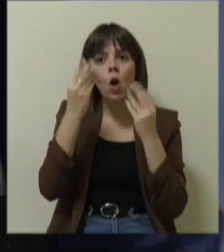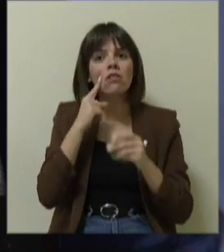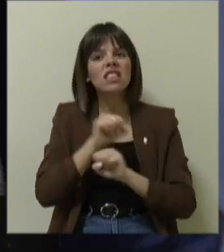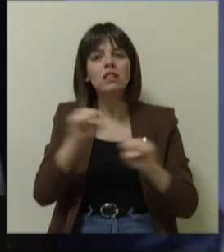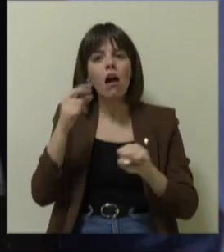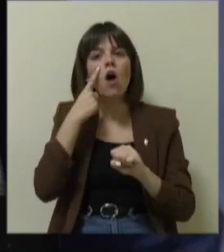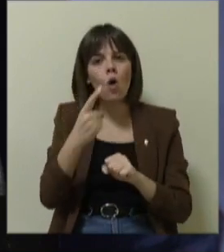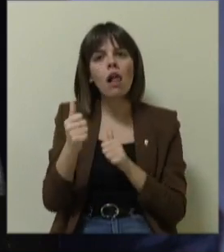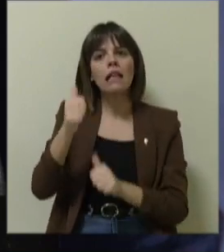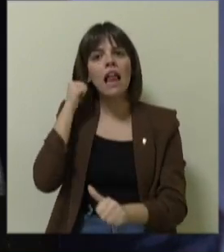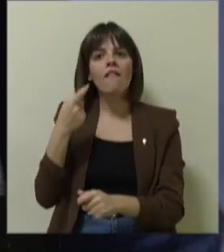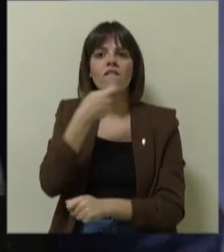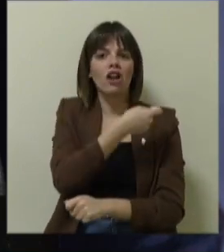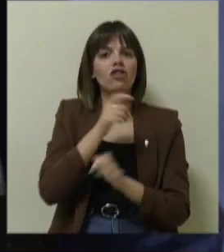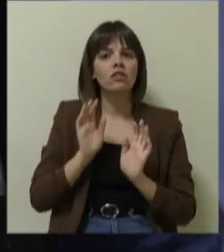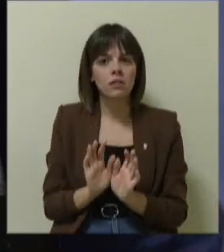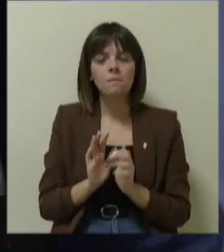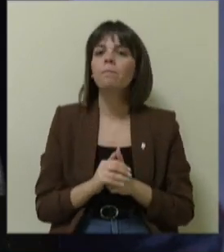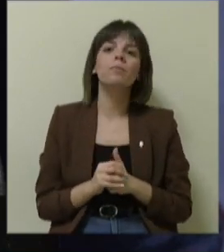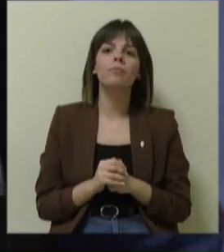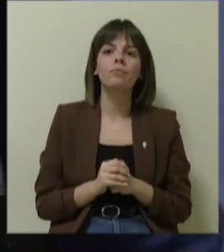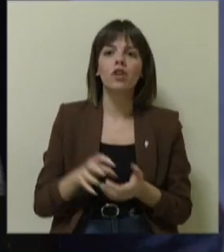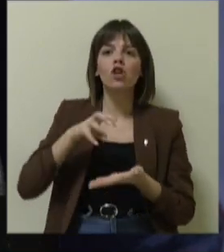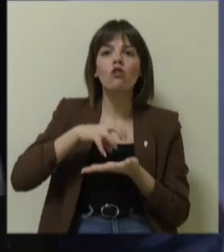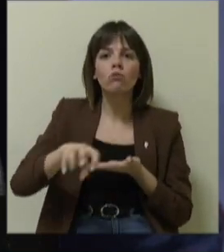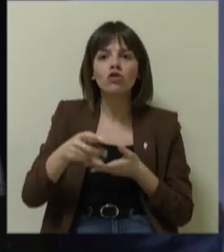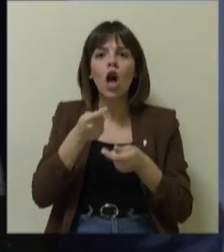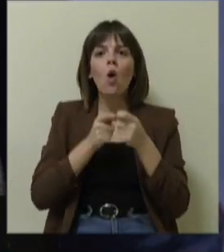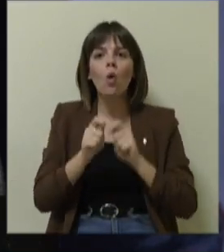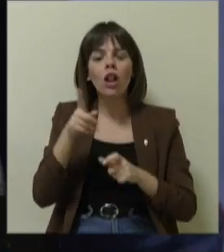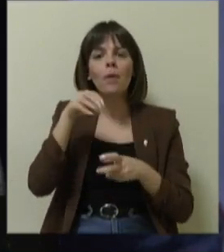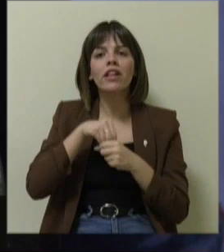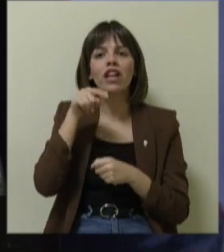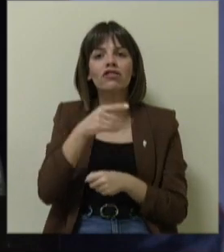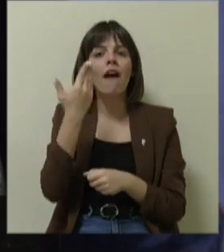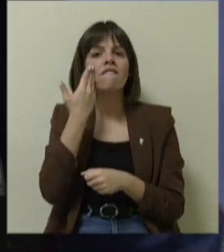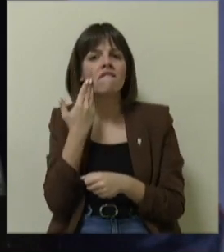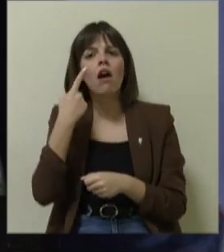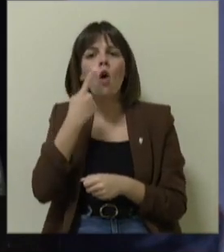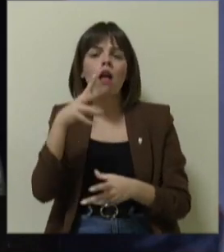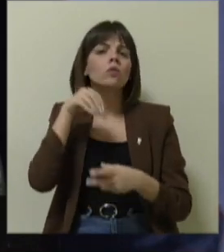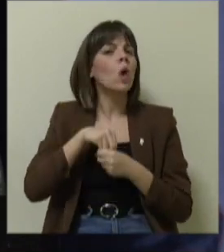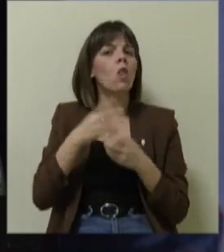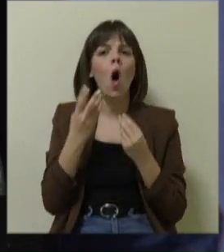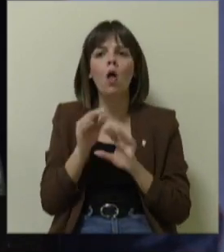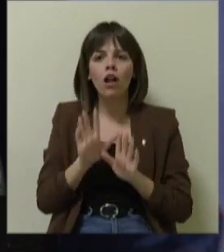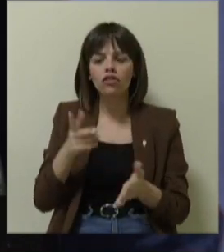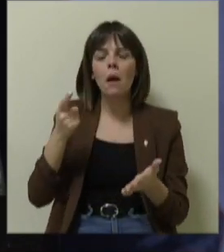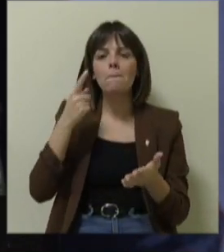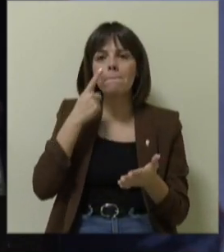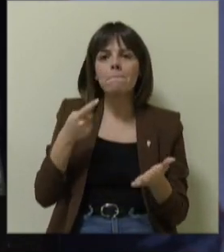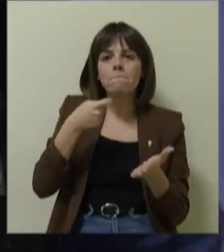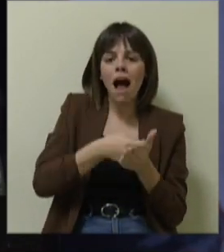zararları geri tahsil edeceğiz. Bütçe uygulamalarında keyfiliğe son verecek ve mali